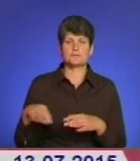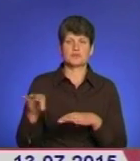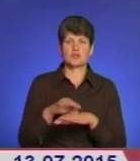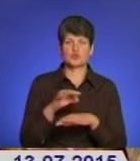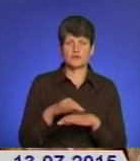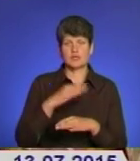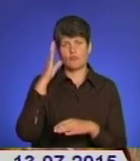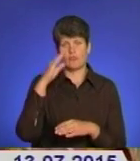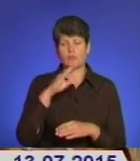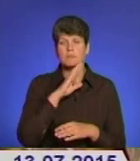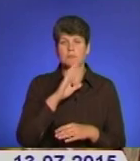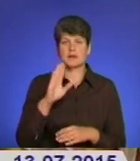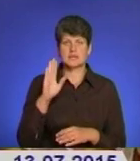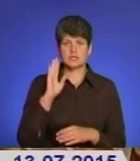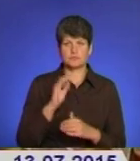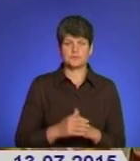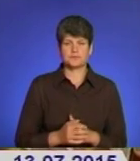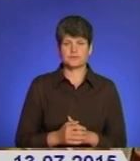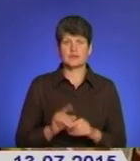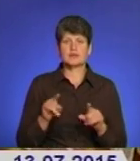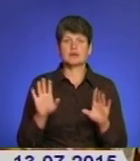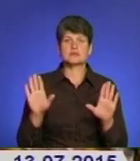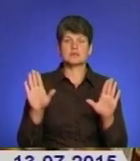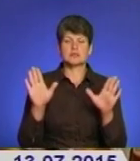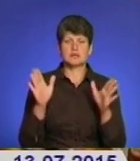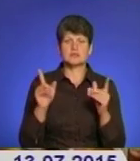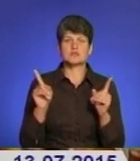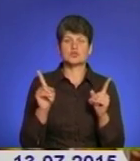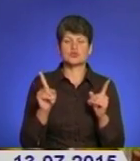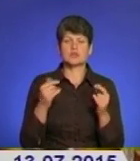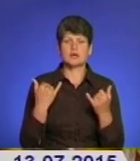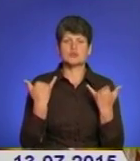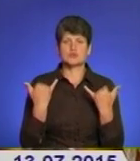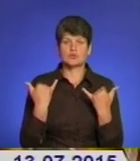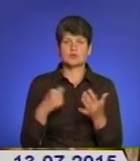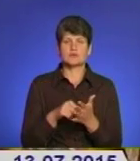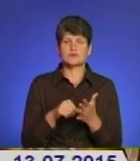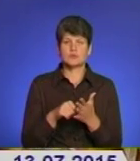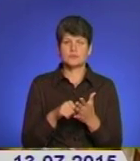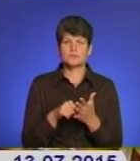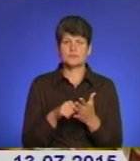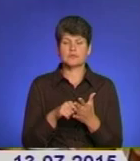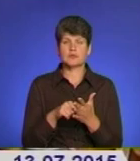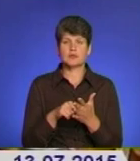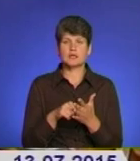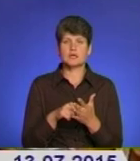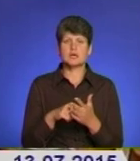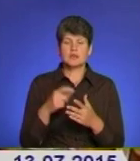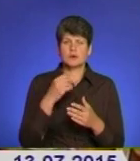батьків. Пан складається, що маю це слово говорити сьогодні я, і мені також це здається